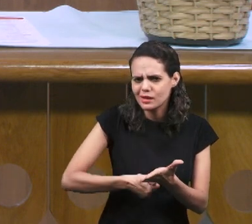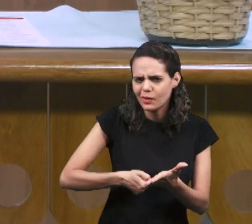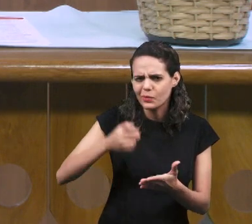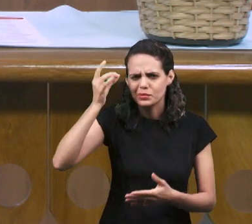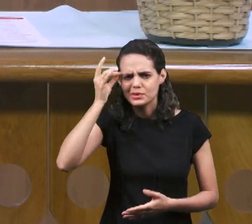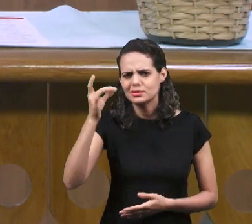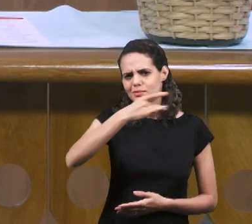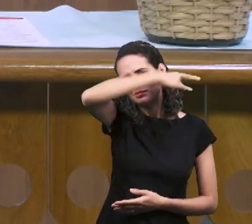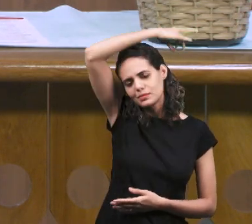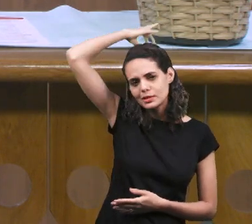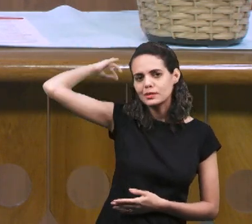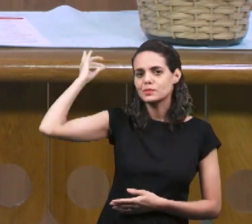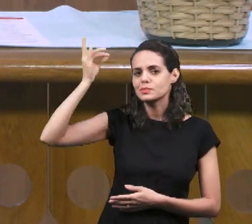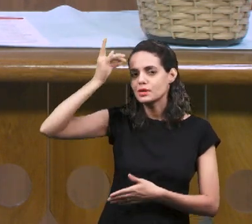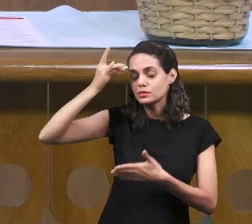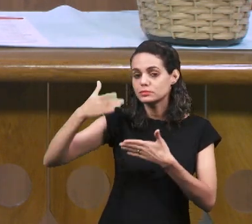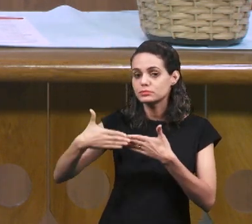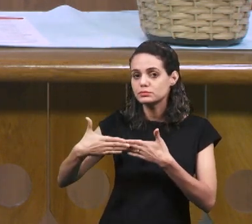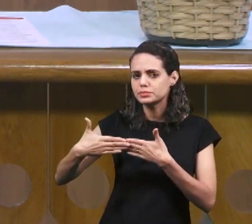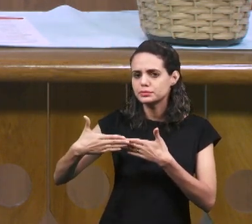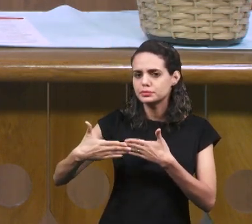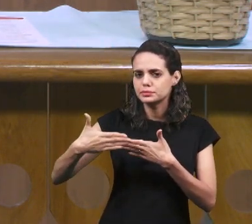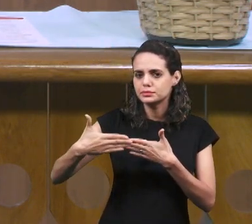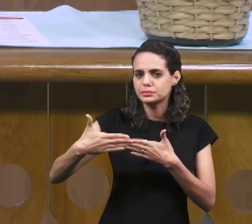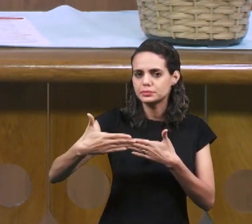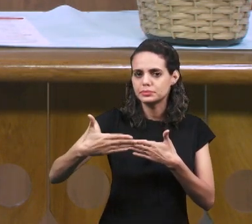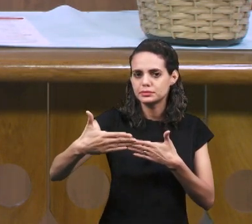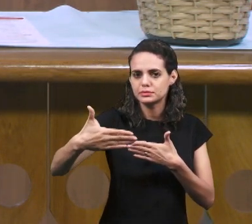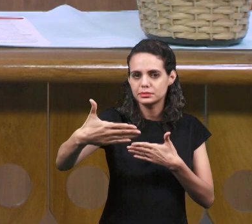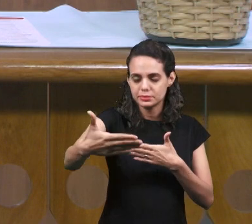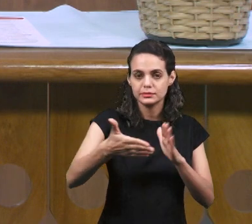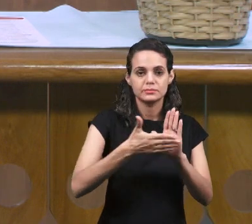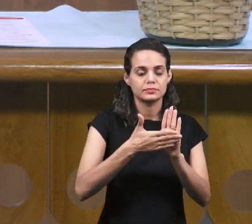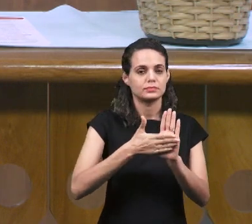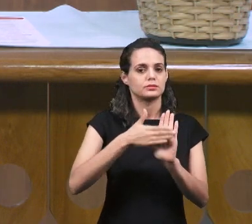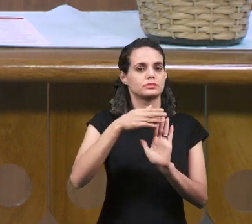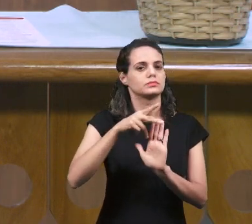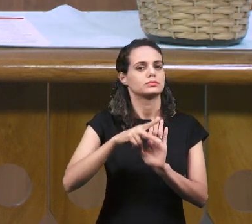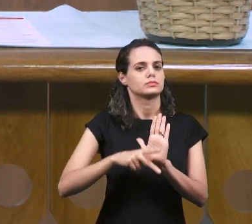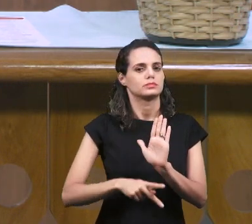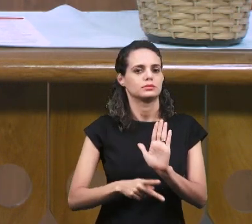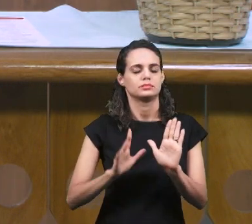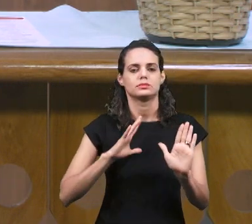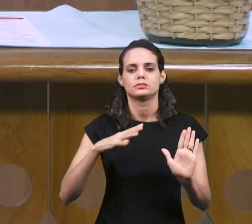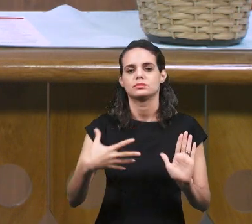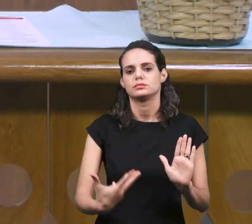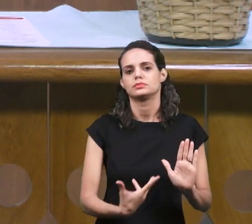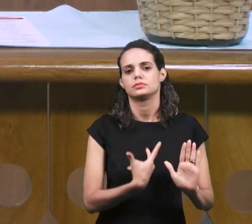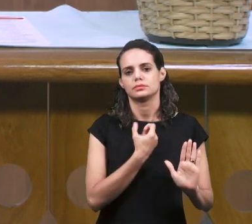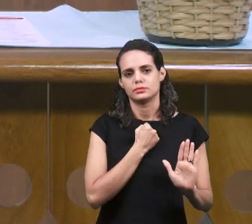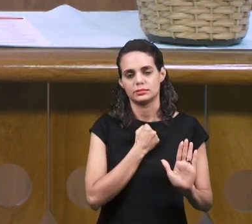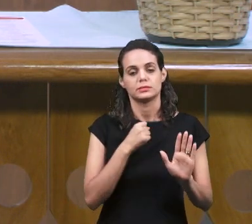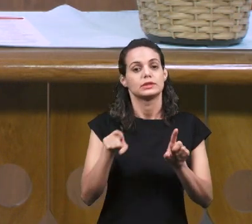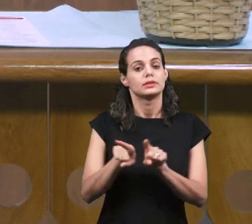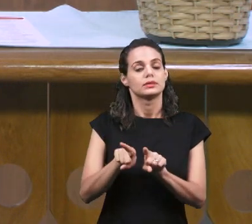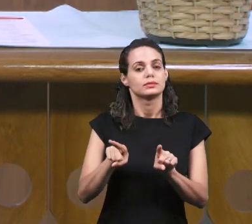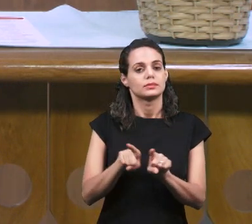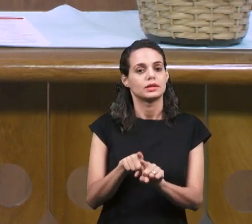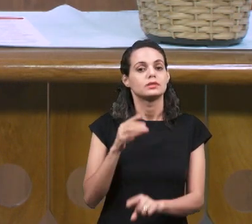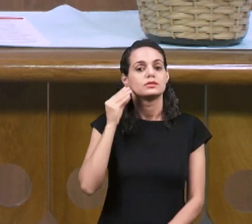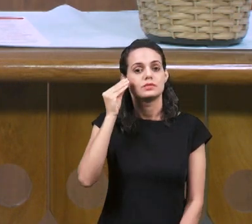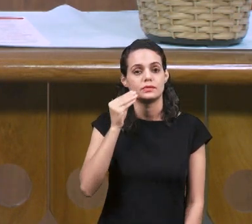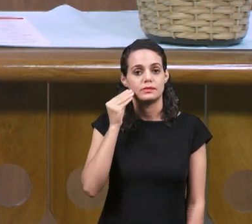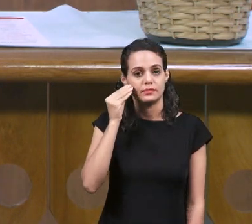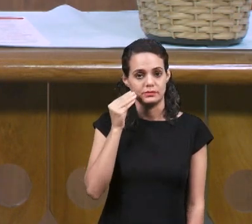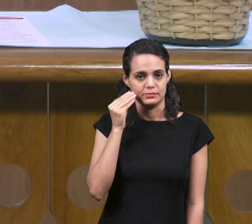de donner et de porter la séquence au projet de salut et de vie éternelle qui venaient